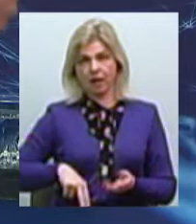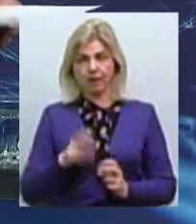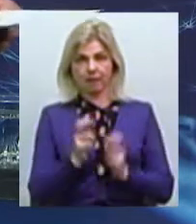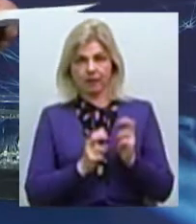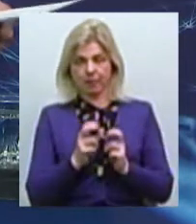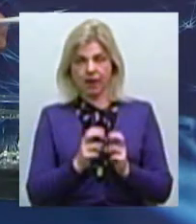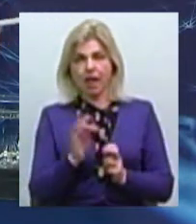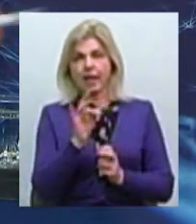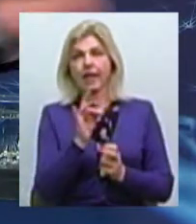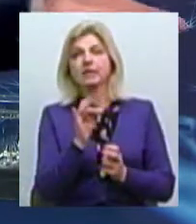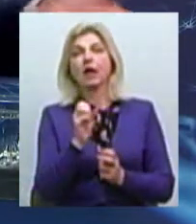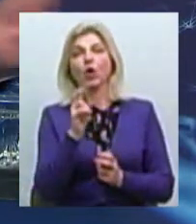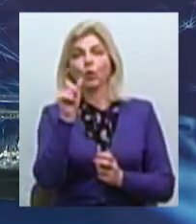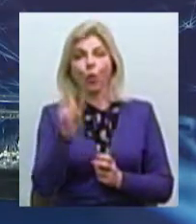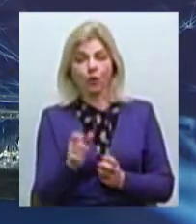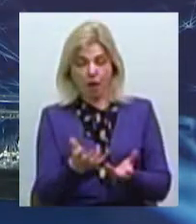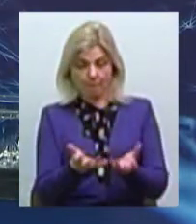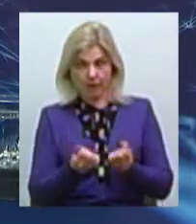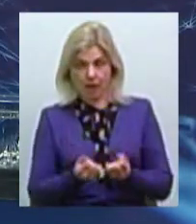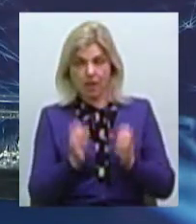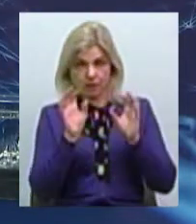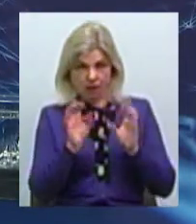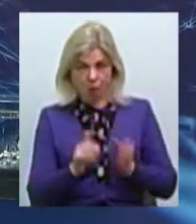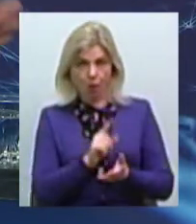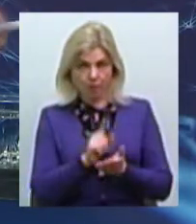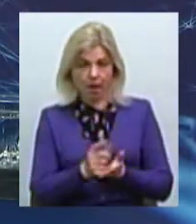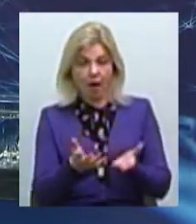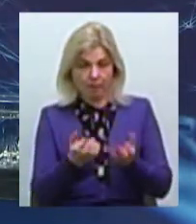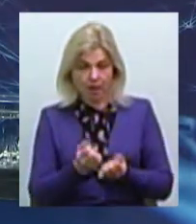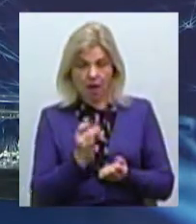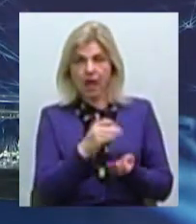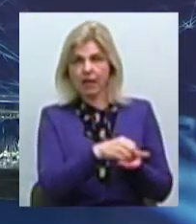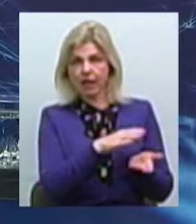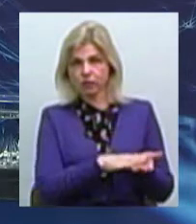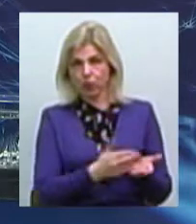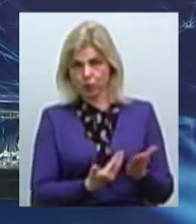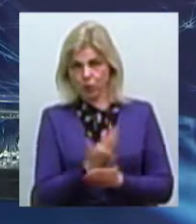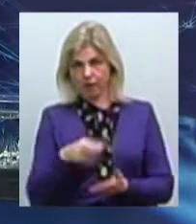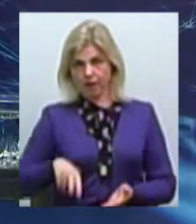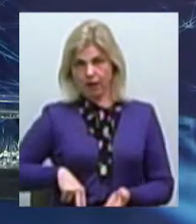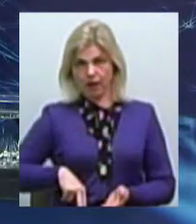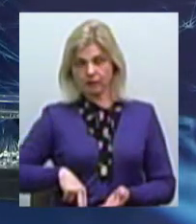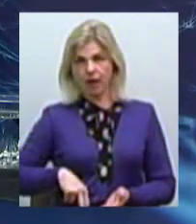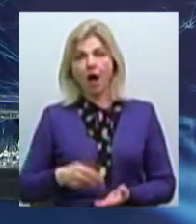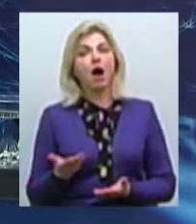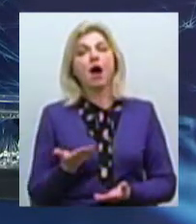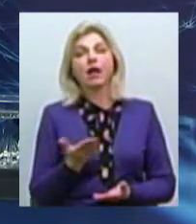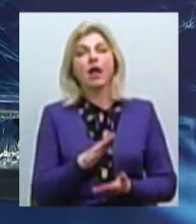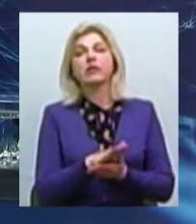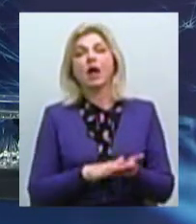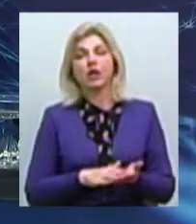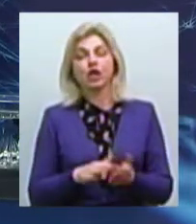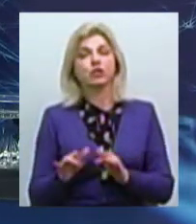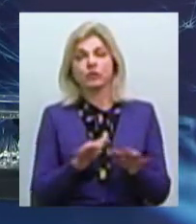регистратор брал его закон обязывает взять бран и регистрировал нового директора какие дальнейшие шаги этого директора